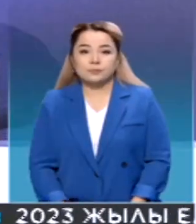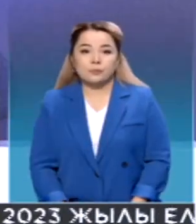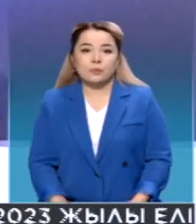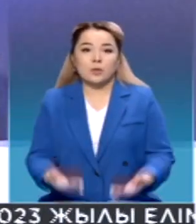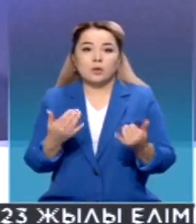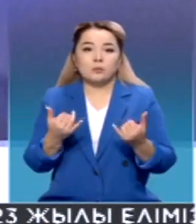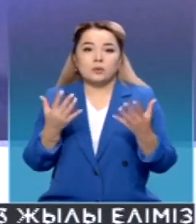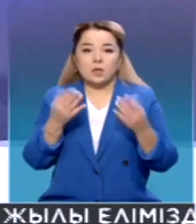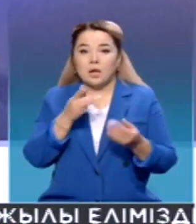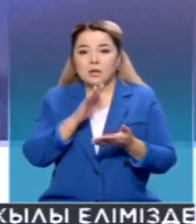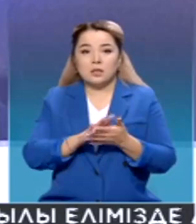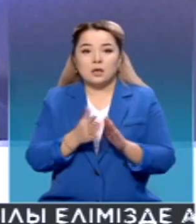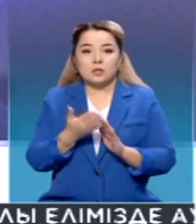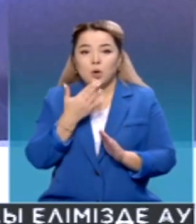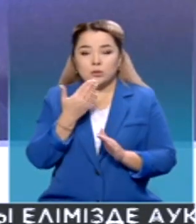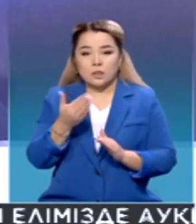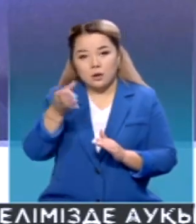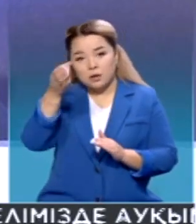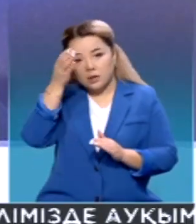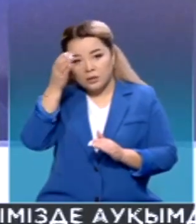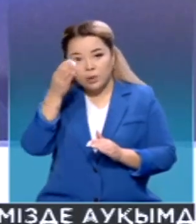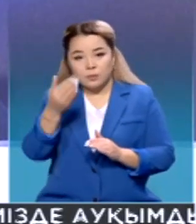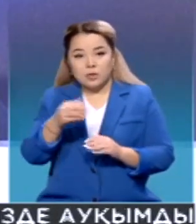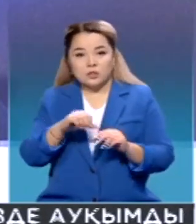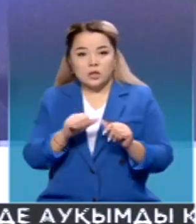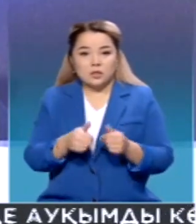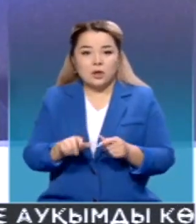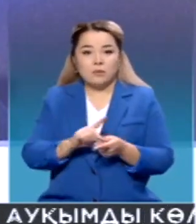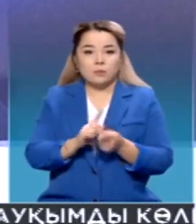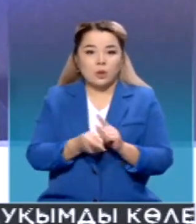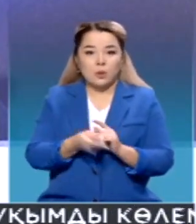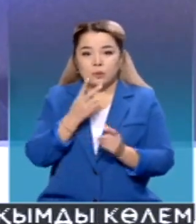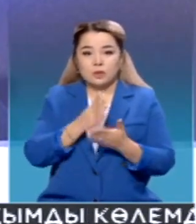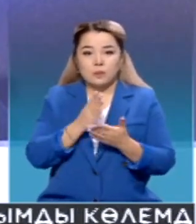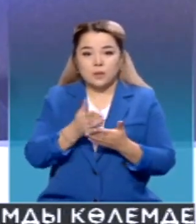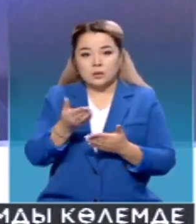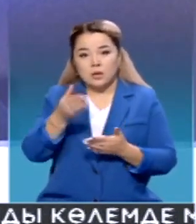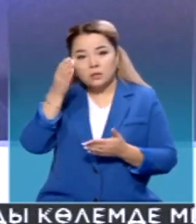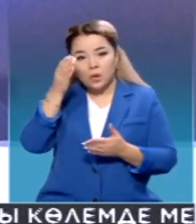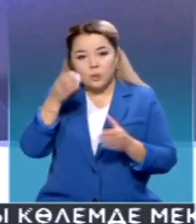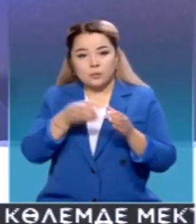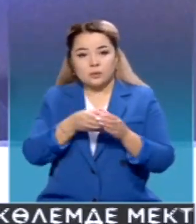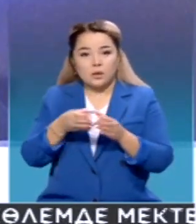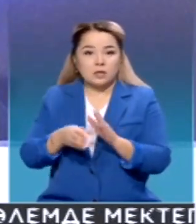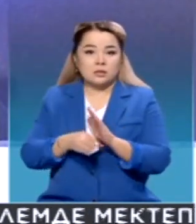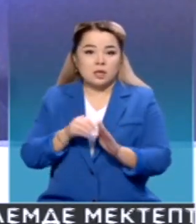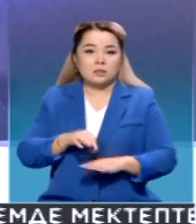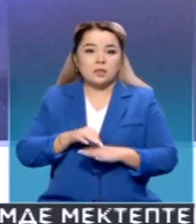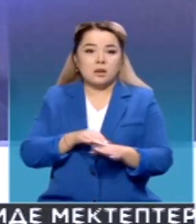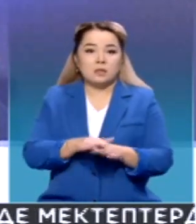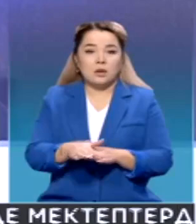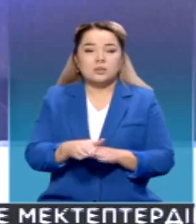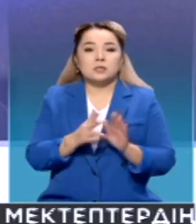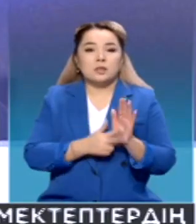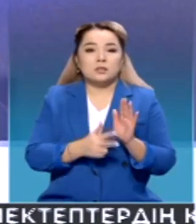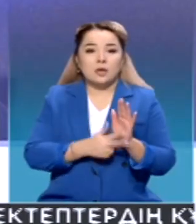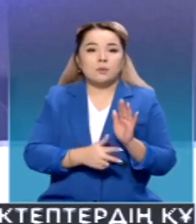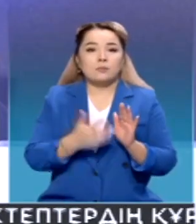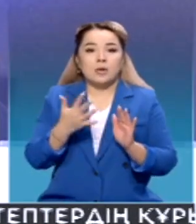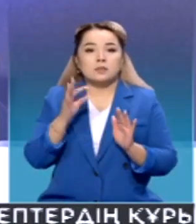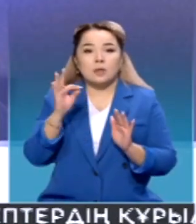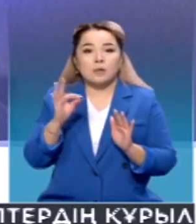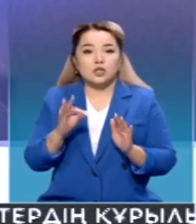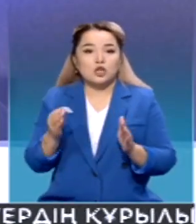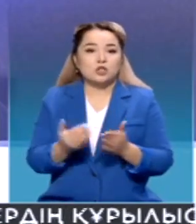Қазіргі таңда ұлттық ғылыми кеңестер жұмысының форматы өзгерді. Жетекші ғалымдар наукометрия негізінде таңдалып, кеңес құрамдары